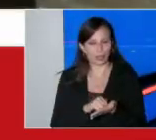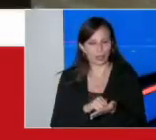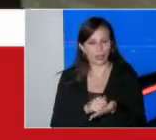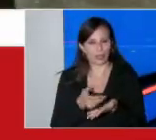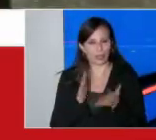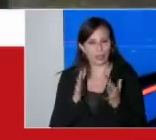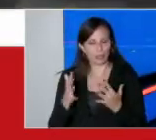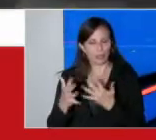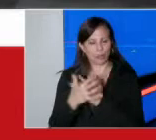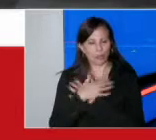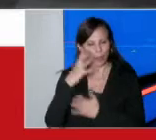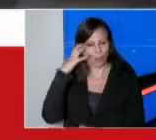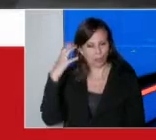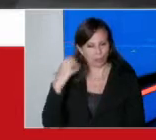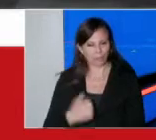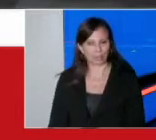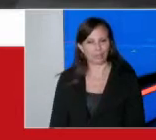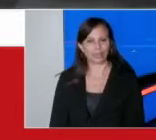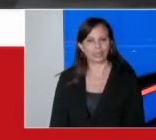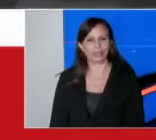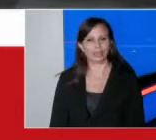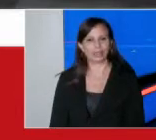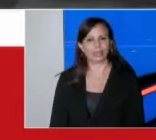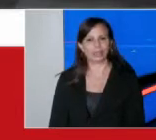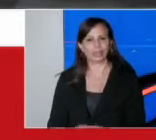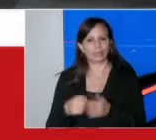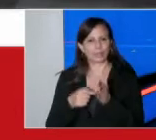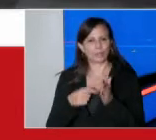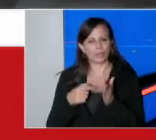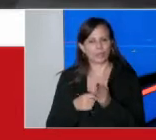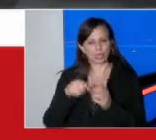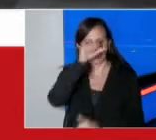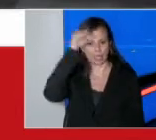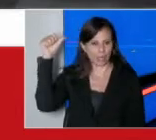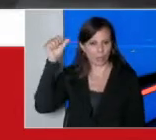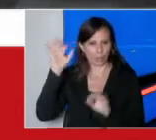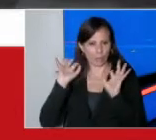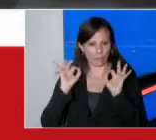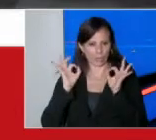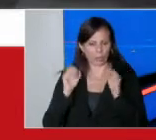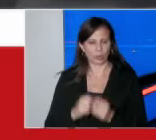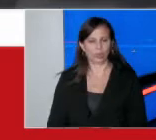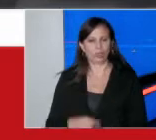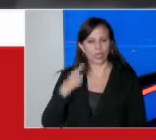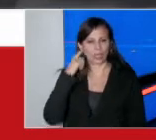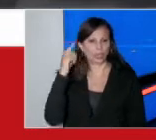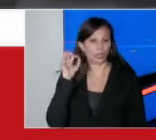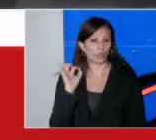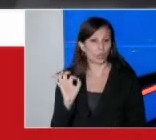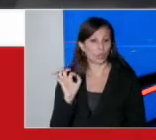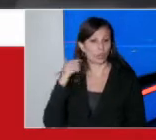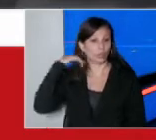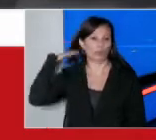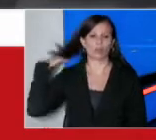מאוד מאוד אוהבים, כדי להלביש על אנשים תוויות מאוד מסוימות. תראה, הדעות שלו ללא ספק